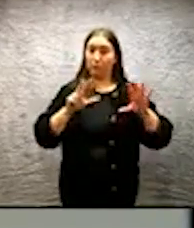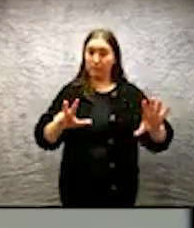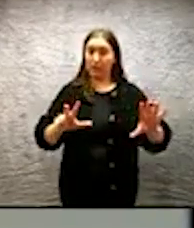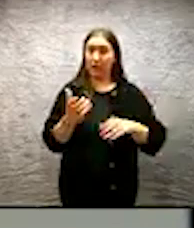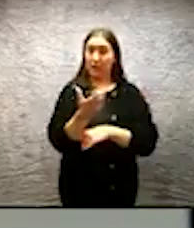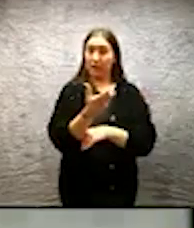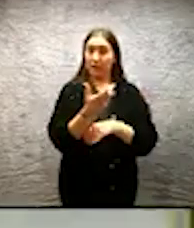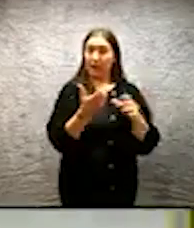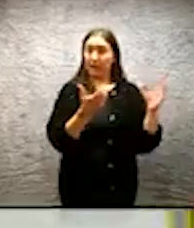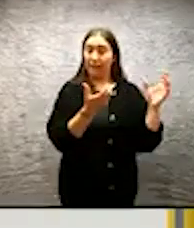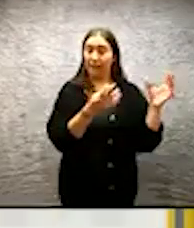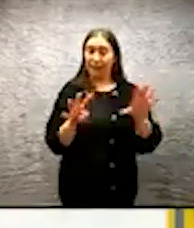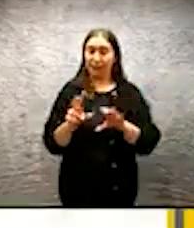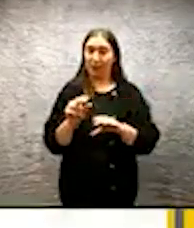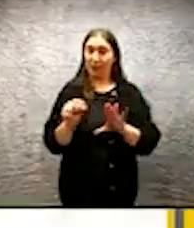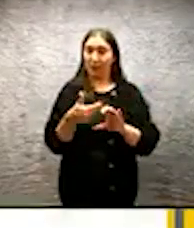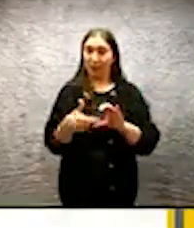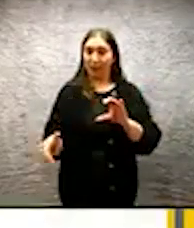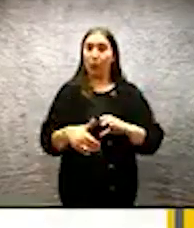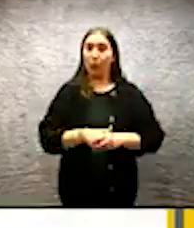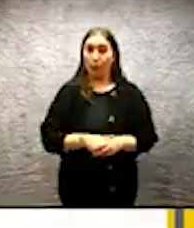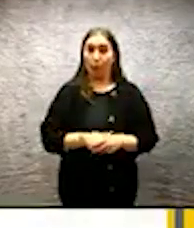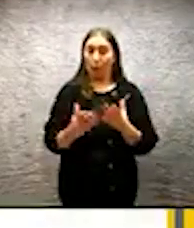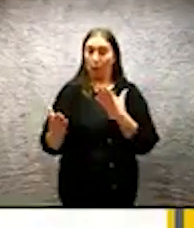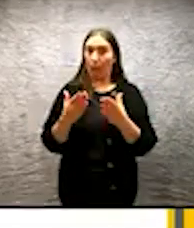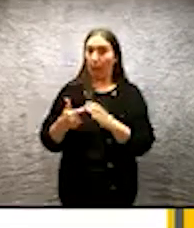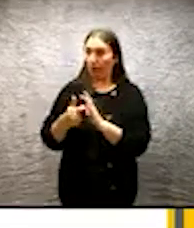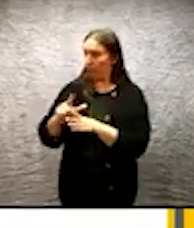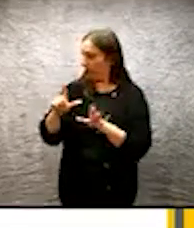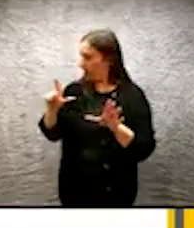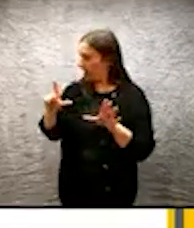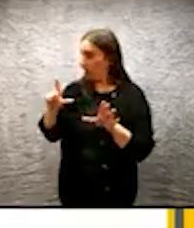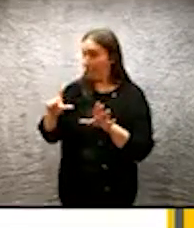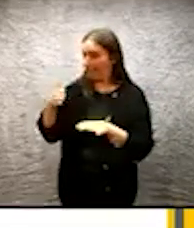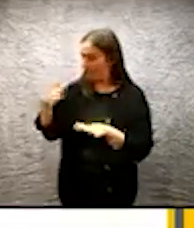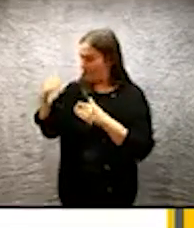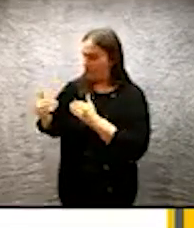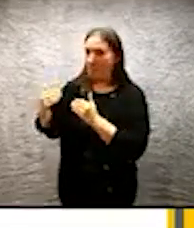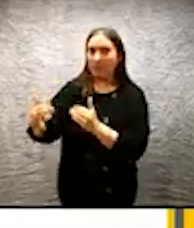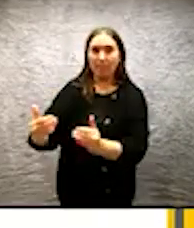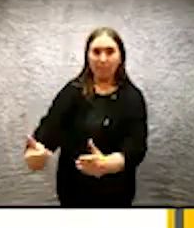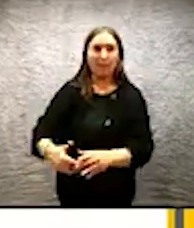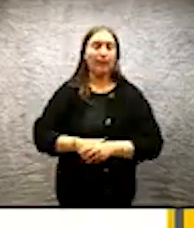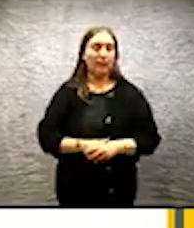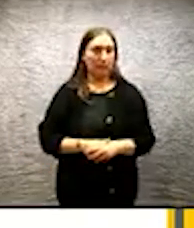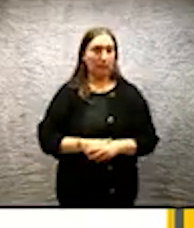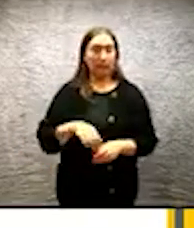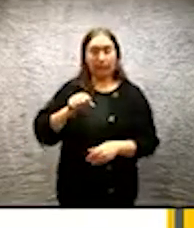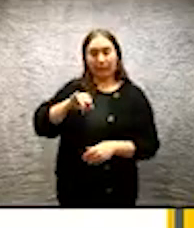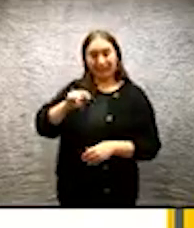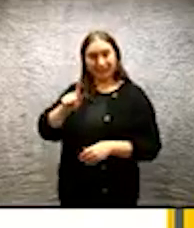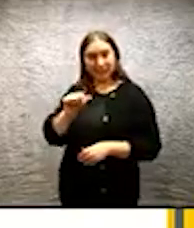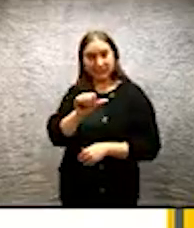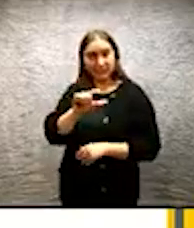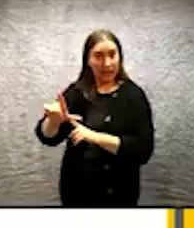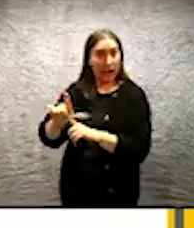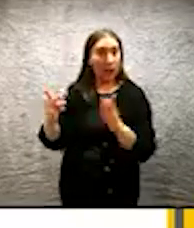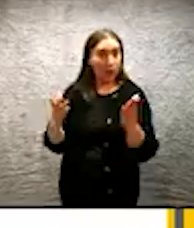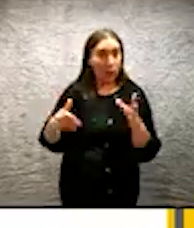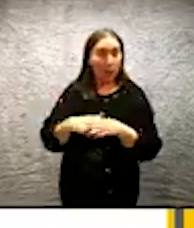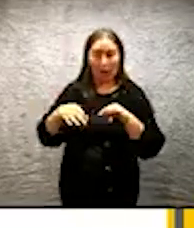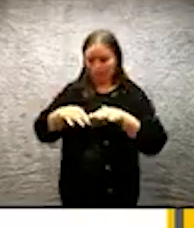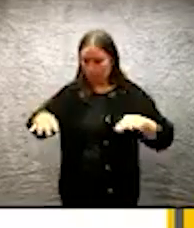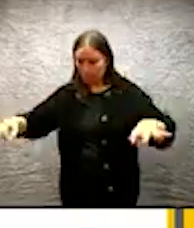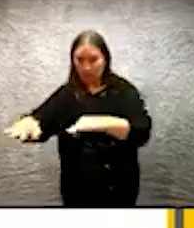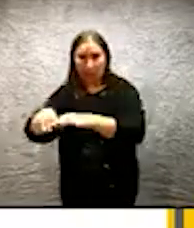228 980 €, ce qui est identique depuis 2021. Les compétences du SIGAL sont l'aménagement et l'exploitation